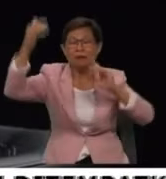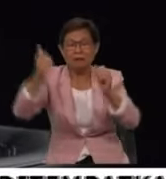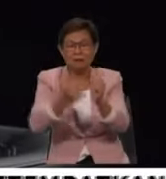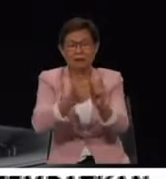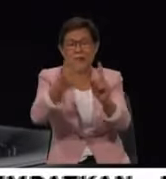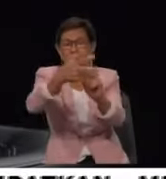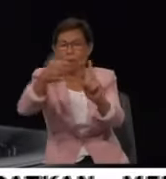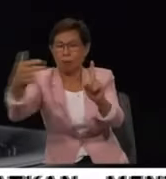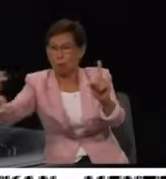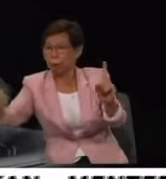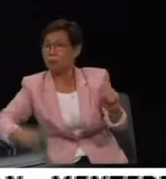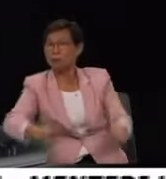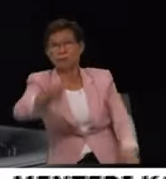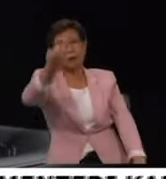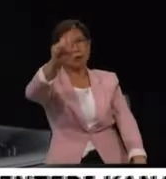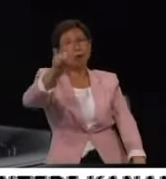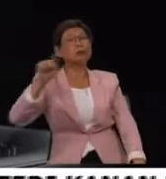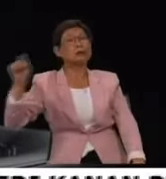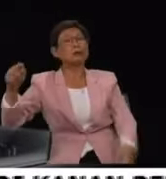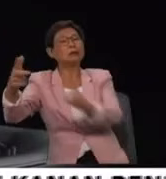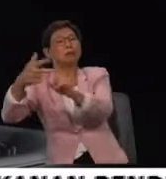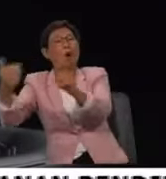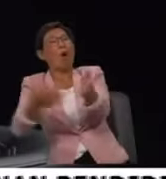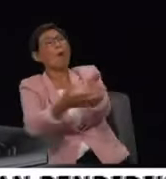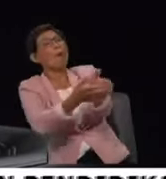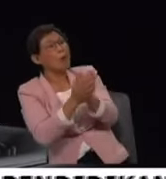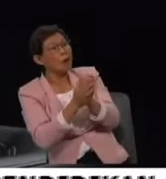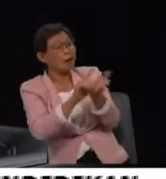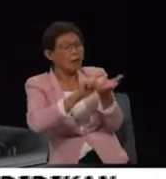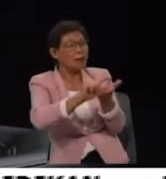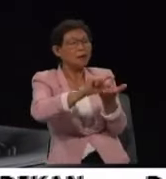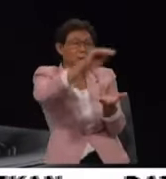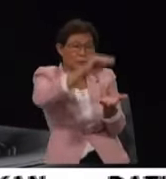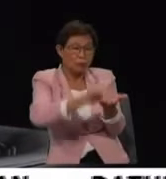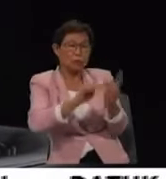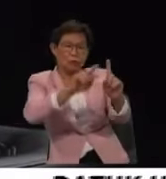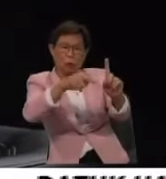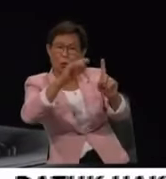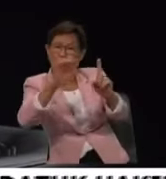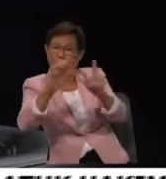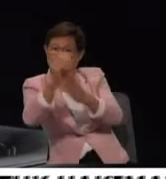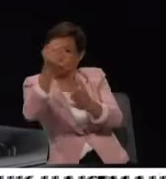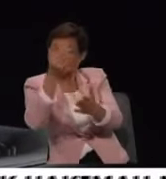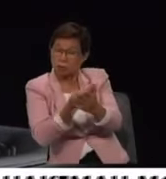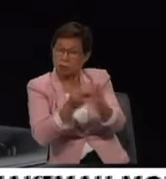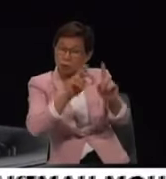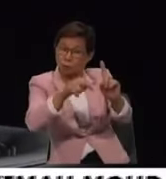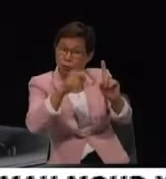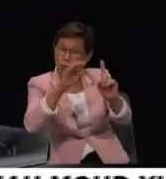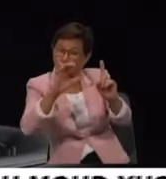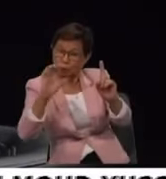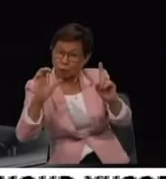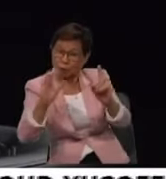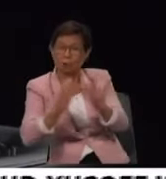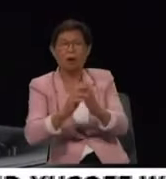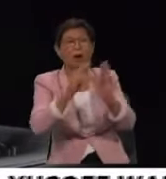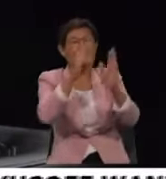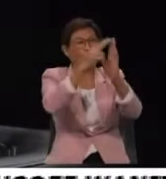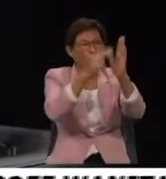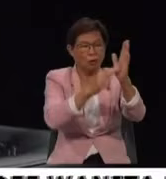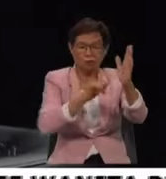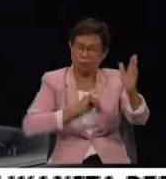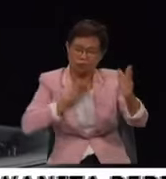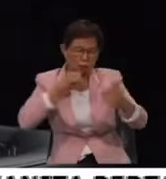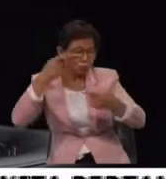dengan Jakarta. Salah satu permintaan mereka adalah untuk gaji minima 1500. Walaupun dari segi perundangan saya tidak